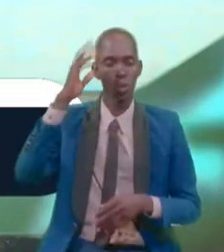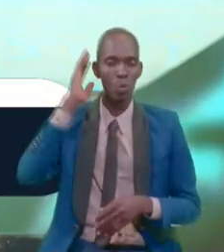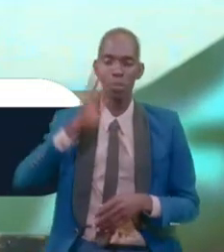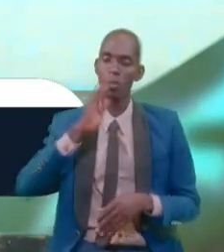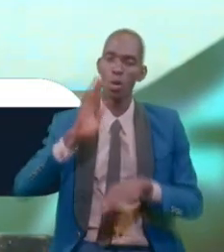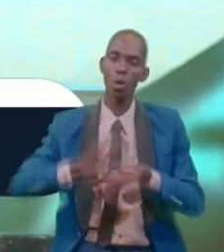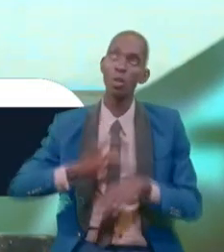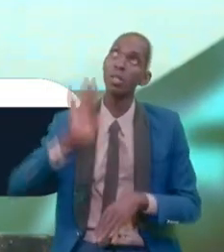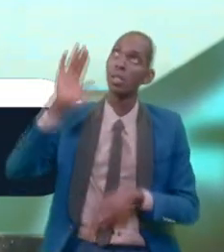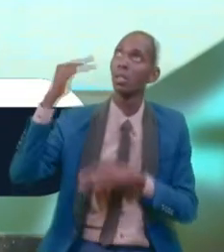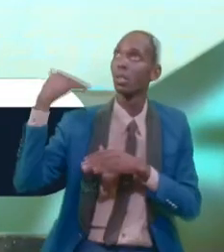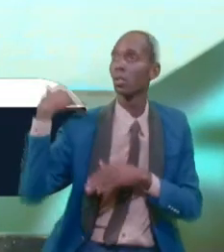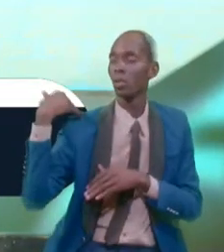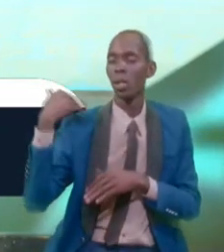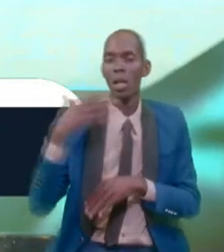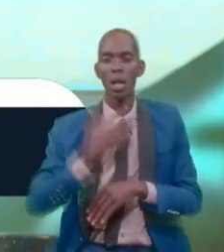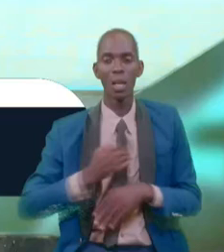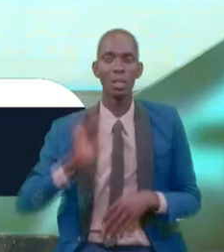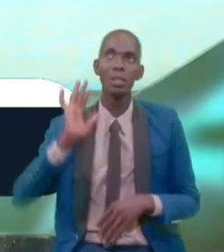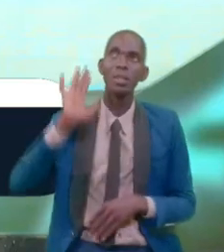domination reposera sur son épaule.